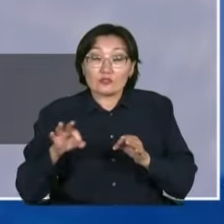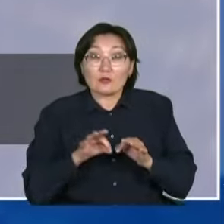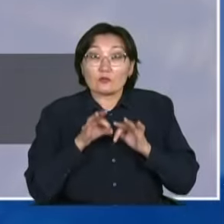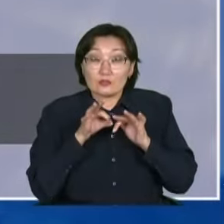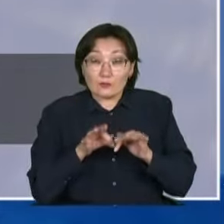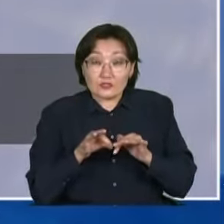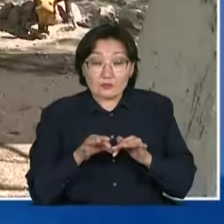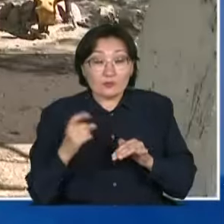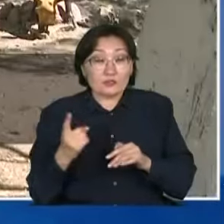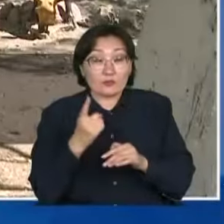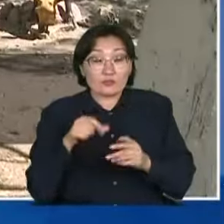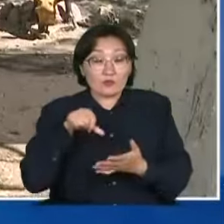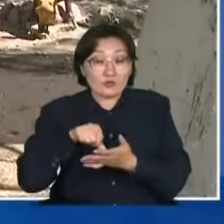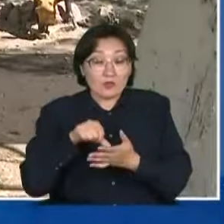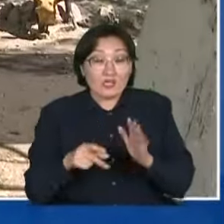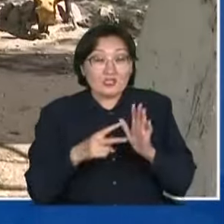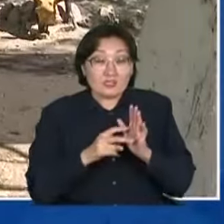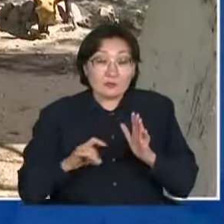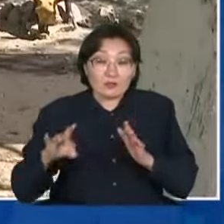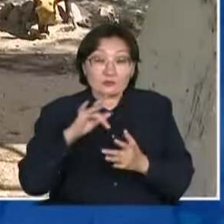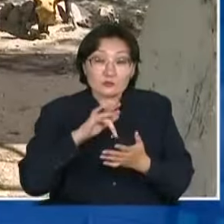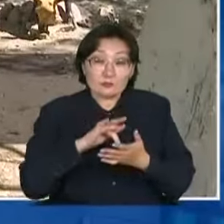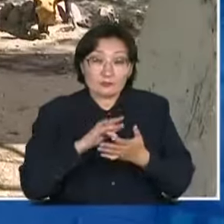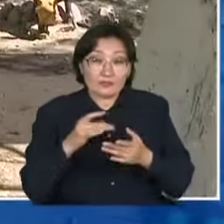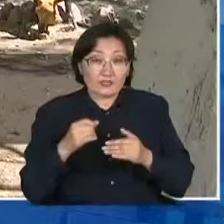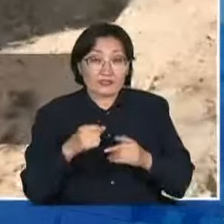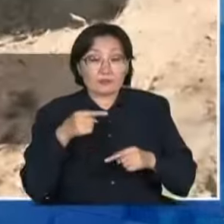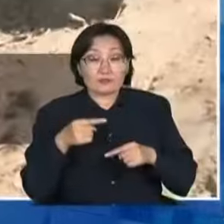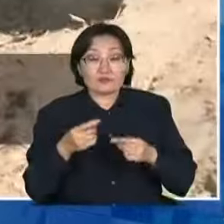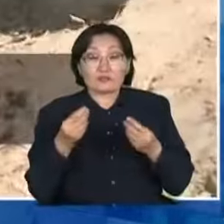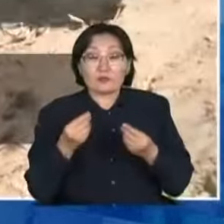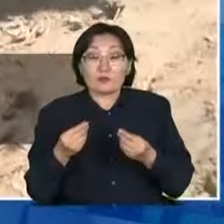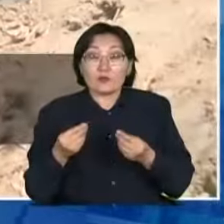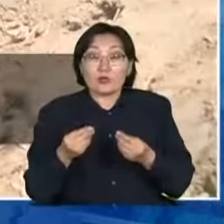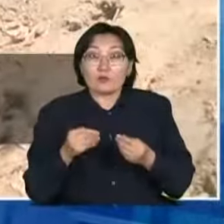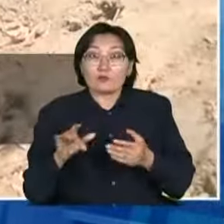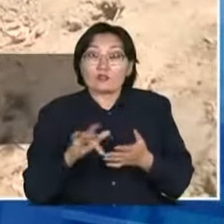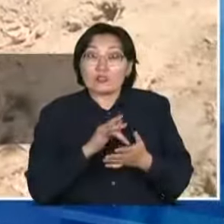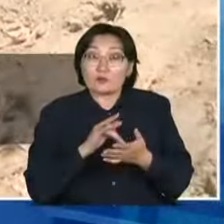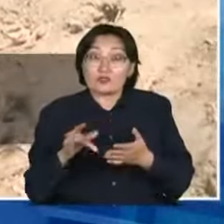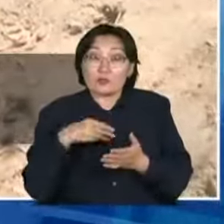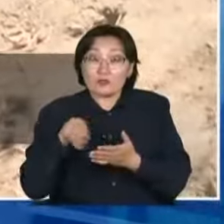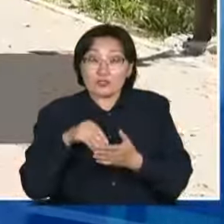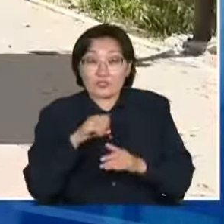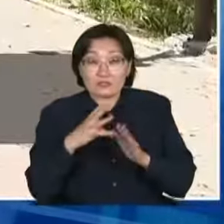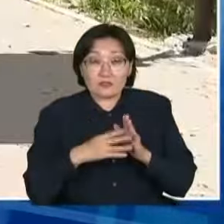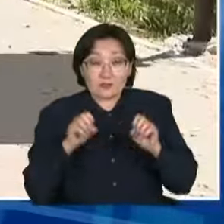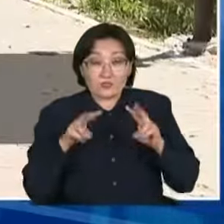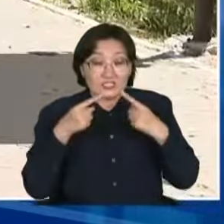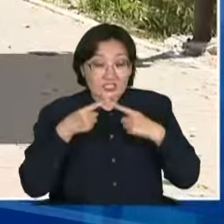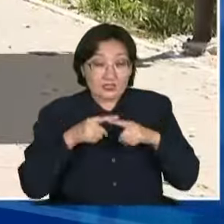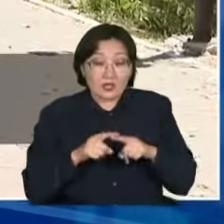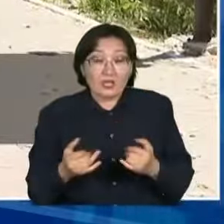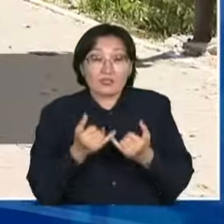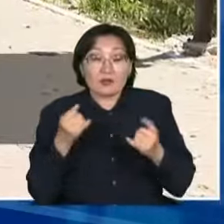этом году впервые принимает участие 7 районных центров. А на средства из областного бюджета закуплено 19 единиц спецтехники